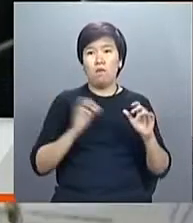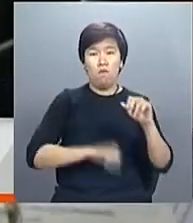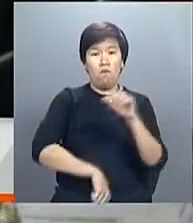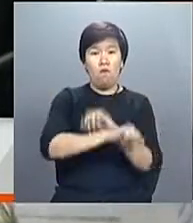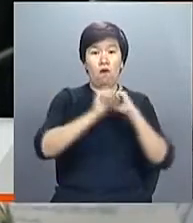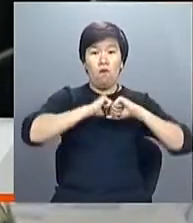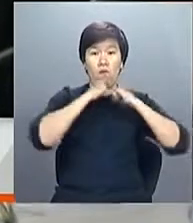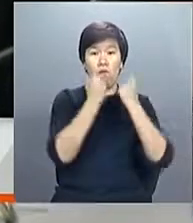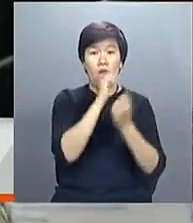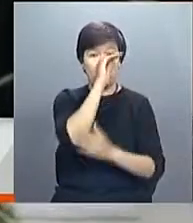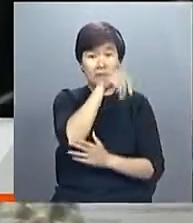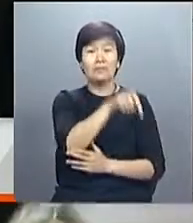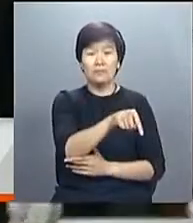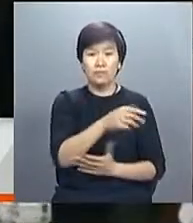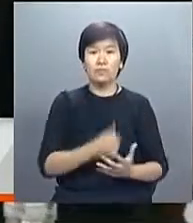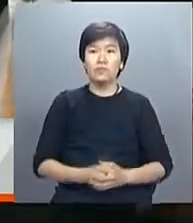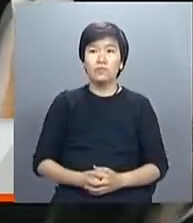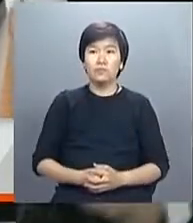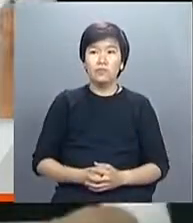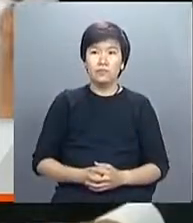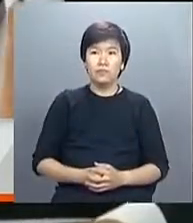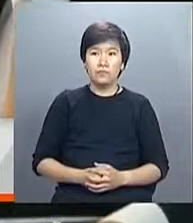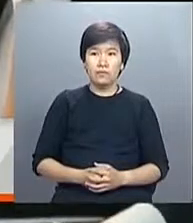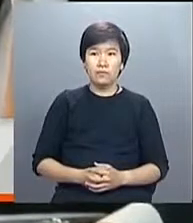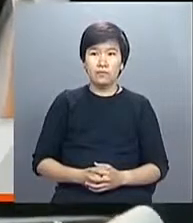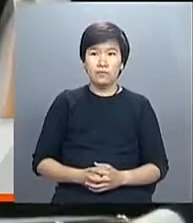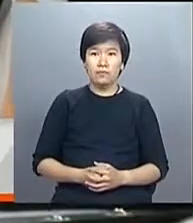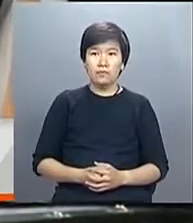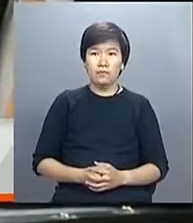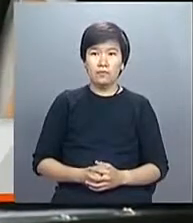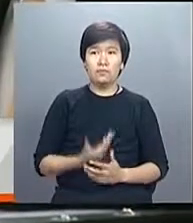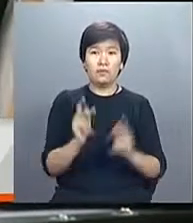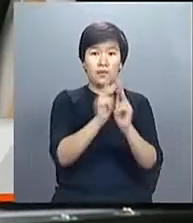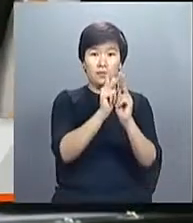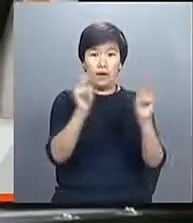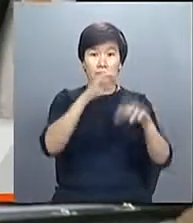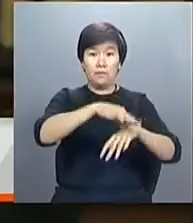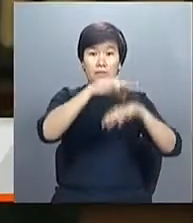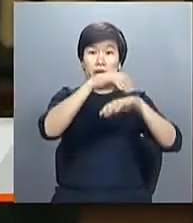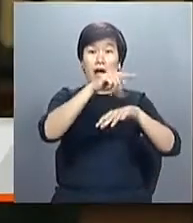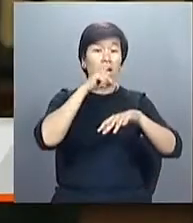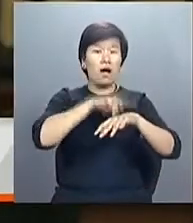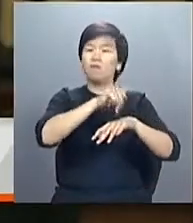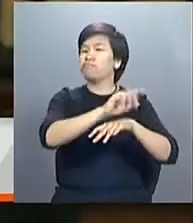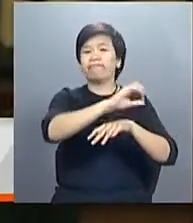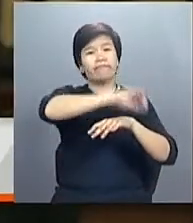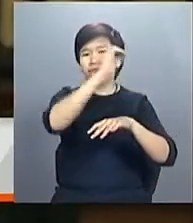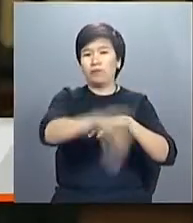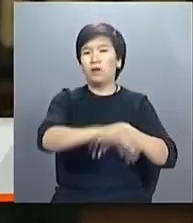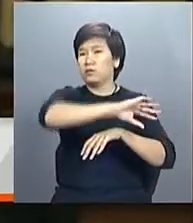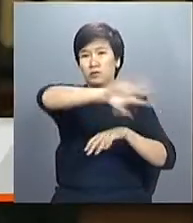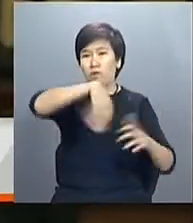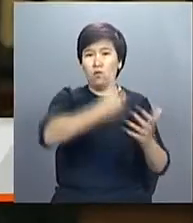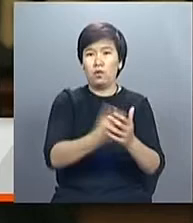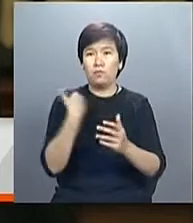ยฟีฟ่าจะมีคำสั่งปลดสภากรรมการสมาคมฟุตบอลชุดเก่าทั้งหมดตั้งกรรมการกลางขึ้นมาใหม่6คนโดยมี